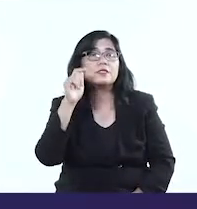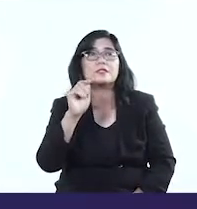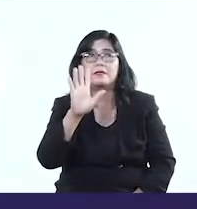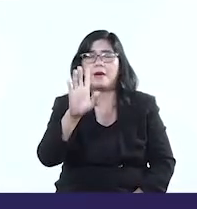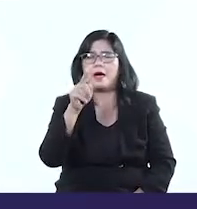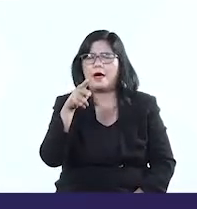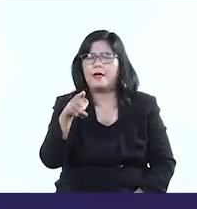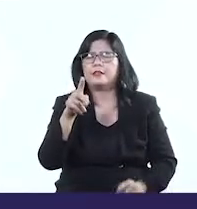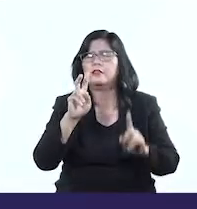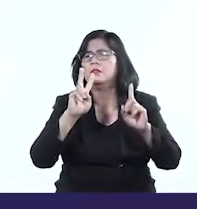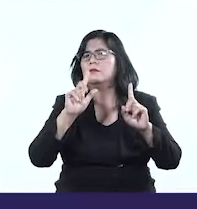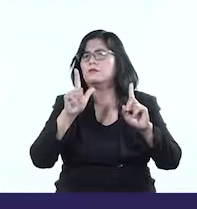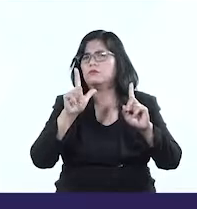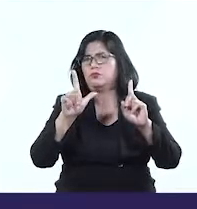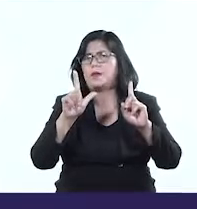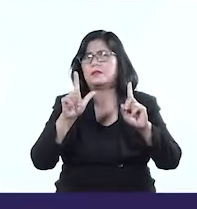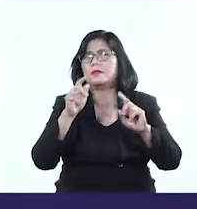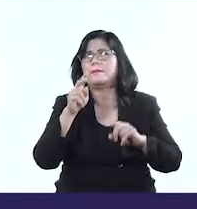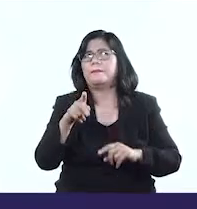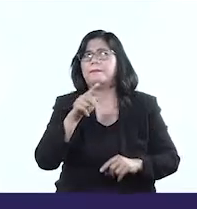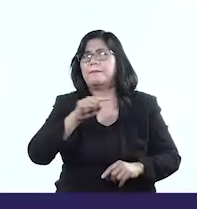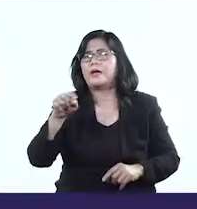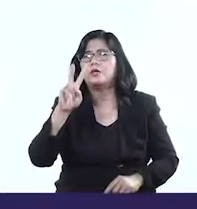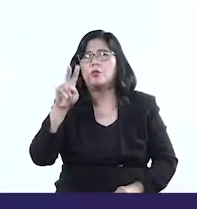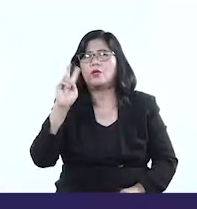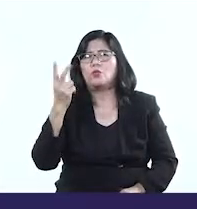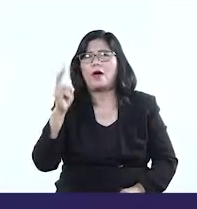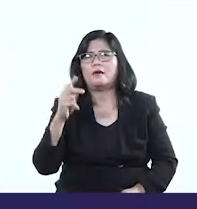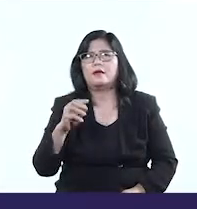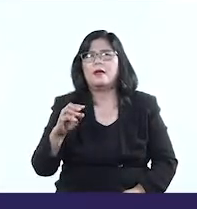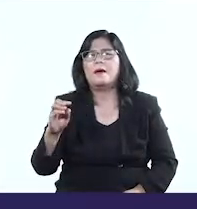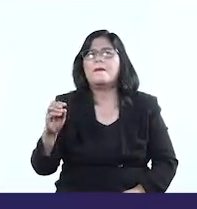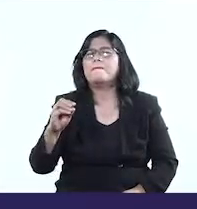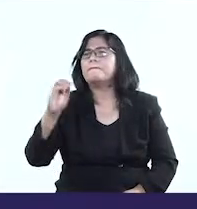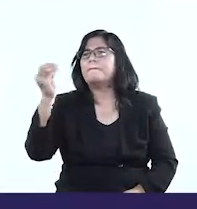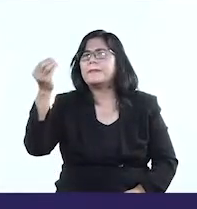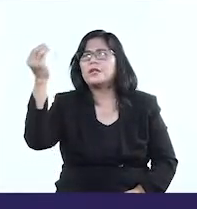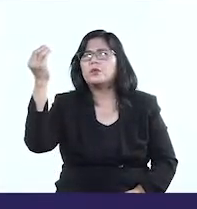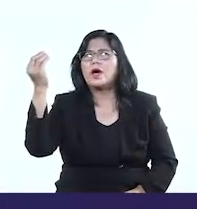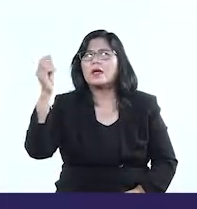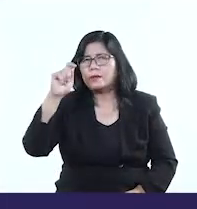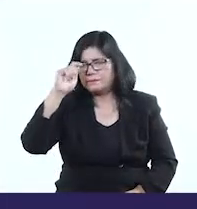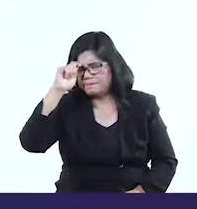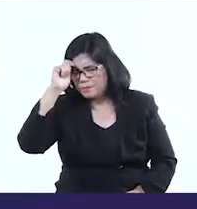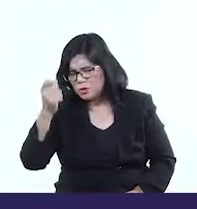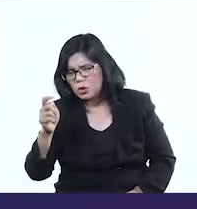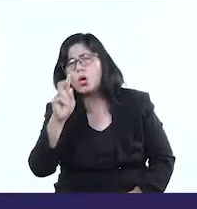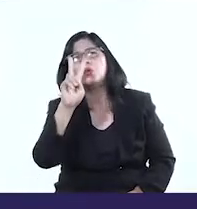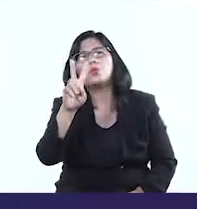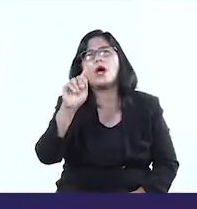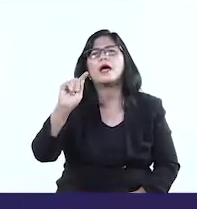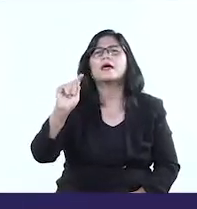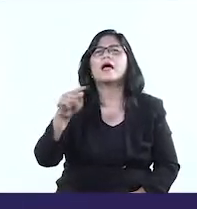Tuhan penatua pernahku yang baik pimpinannya patut dihormati dua kali lipat Hai semuanya beberapa minggu yang lalu saya